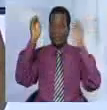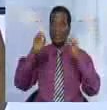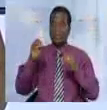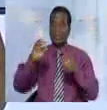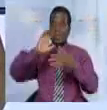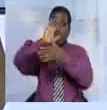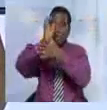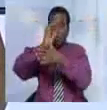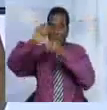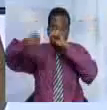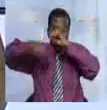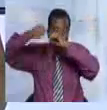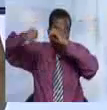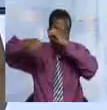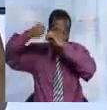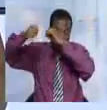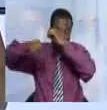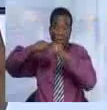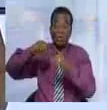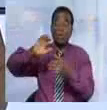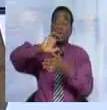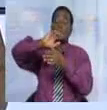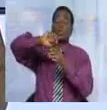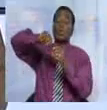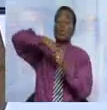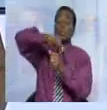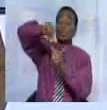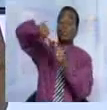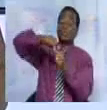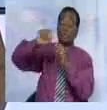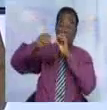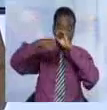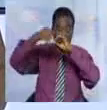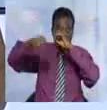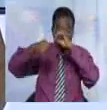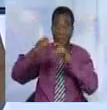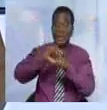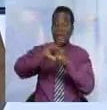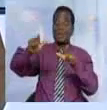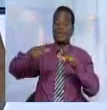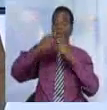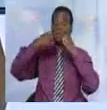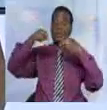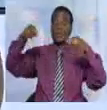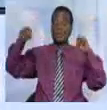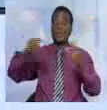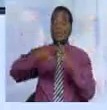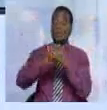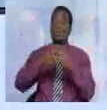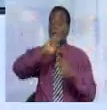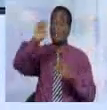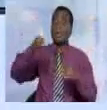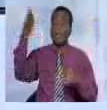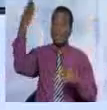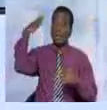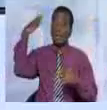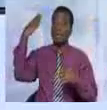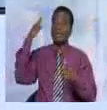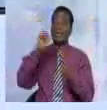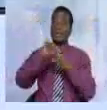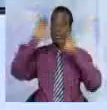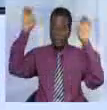un festival autour de films engagés pour la cause des droits de l'homme et de la liberté d'expression, a débuté mercredi dernier.